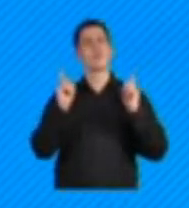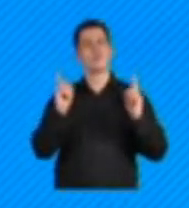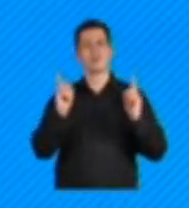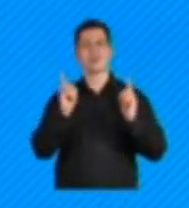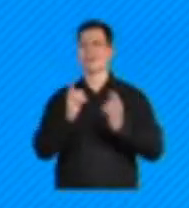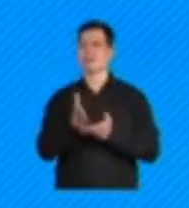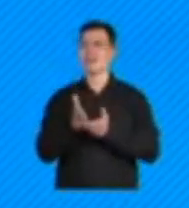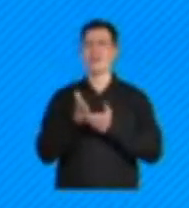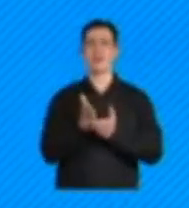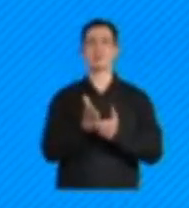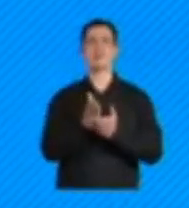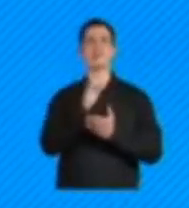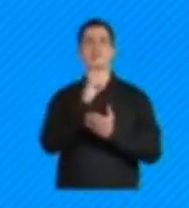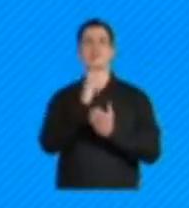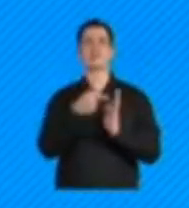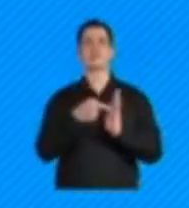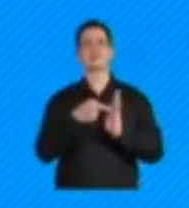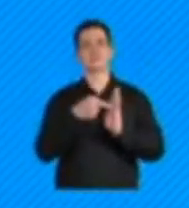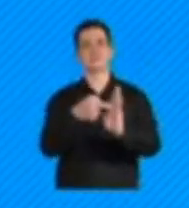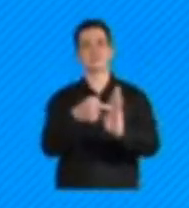instrukcji, dyspozycji